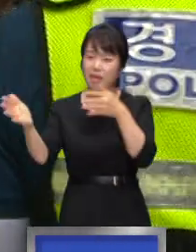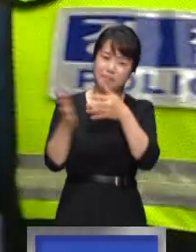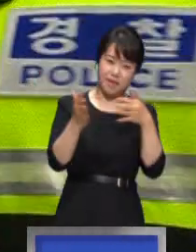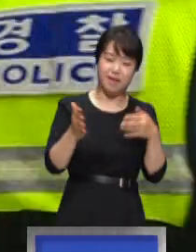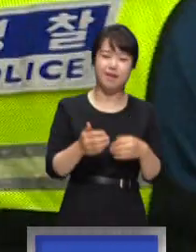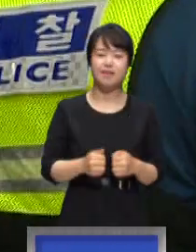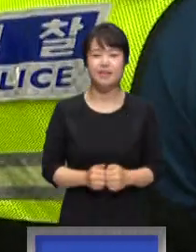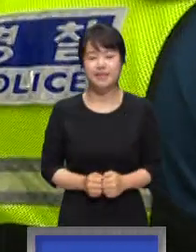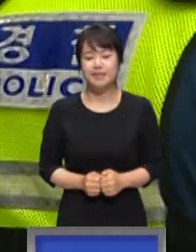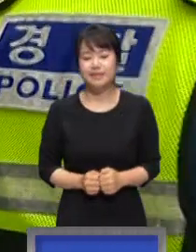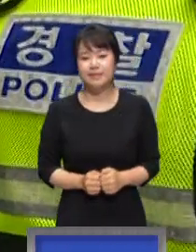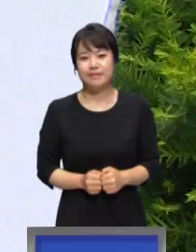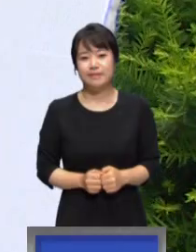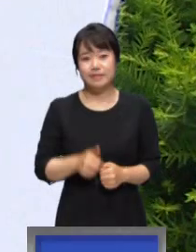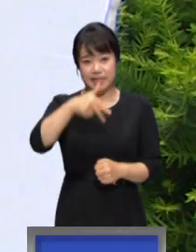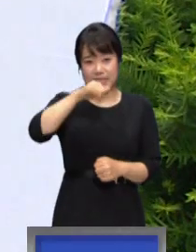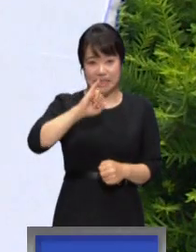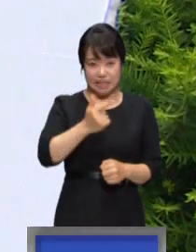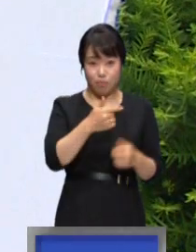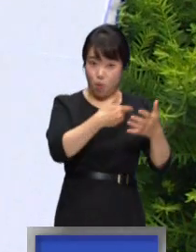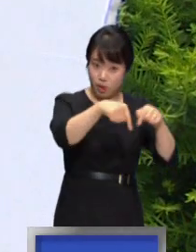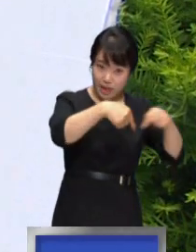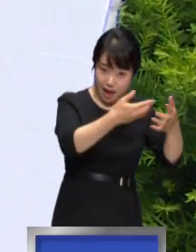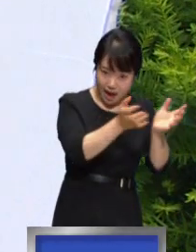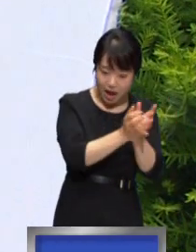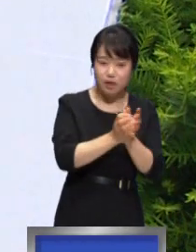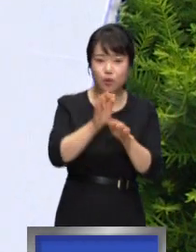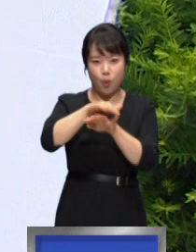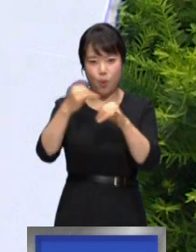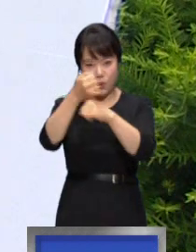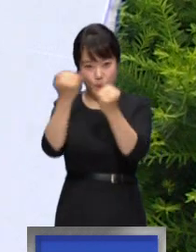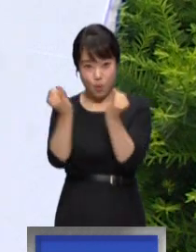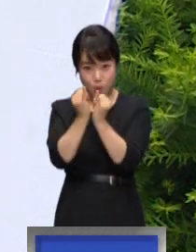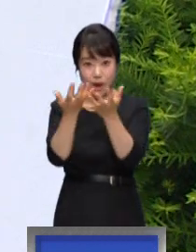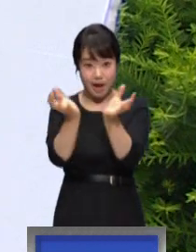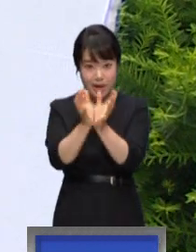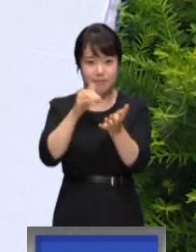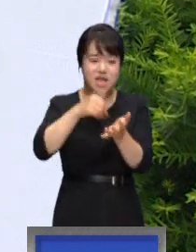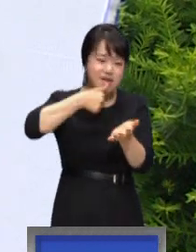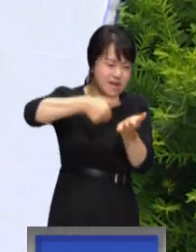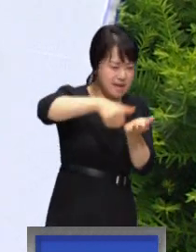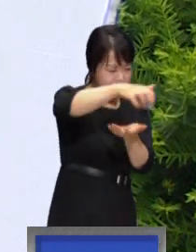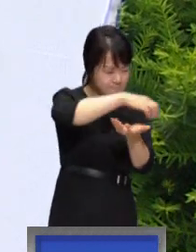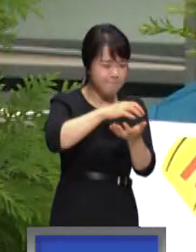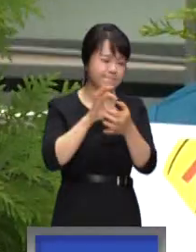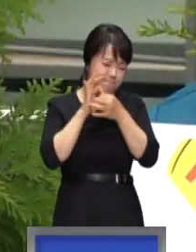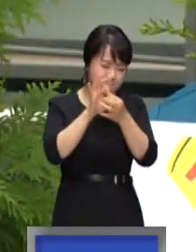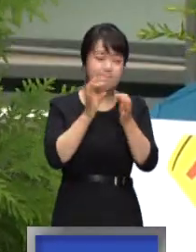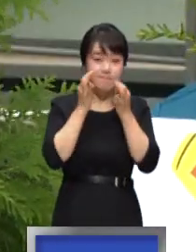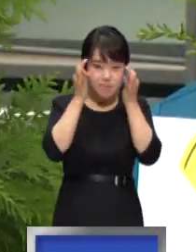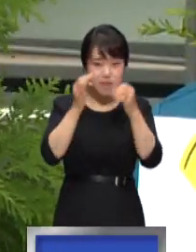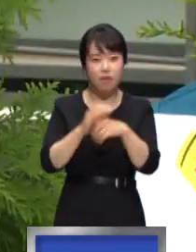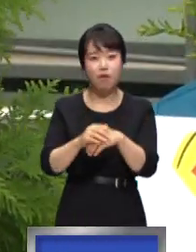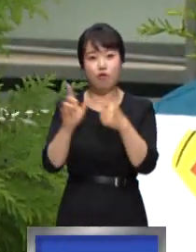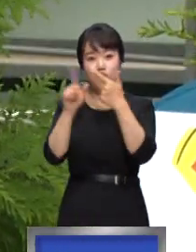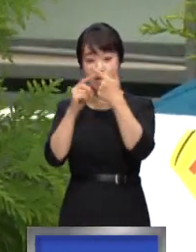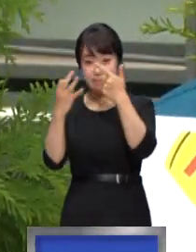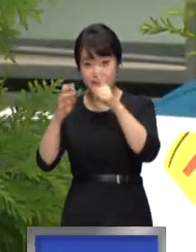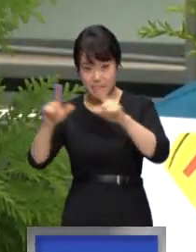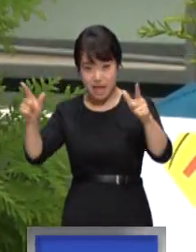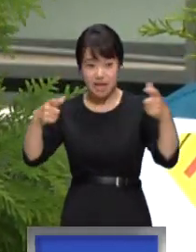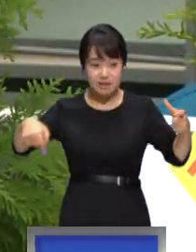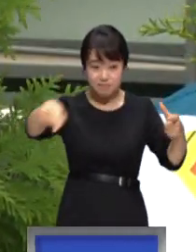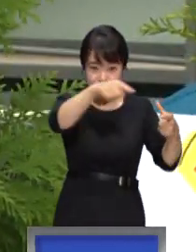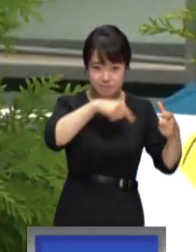못했습니다. 진보당 노원구위원회 등은 앞으로도 서명운동을 계속 이어가고 오는 14일에는